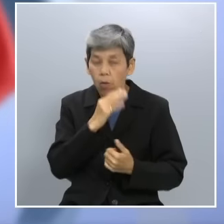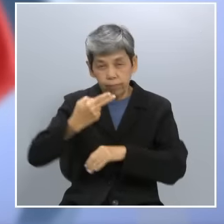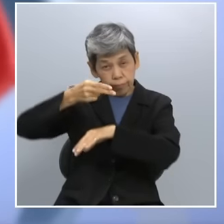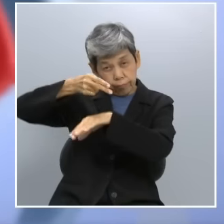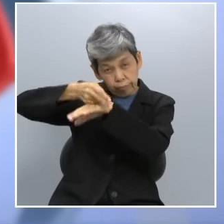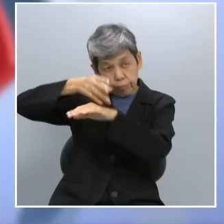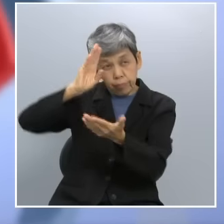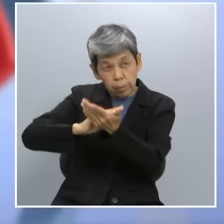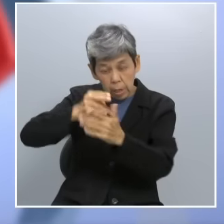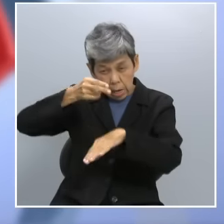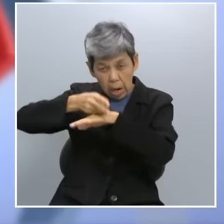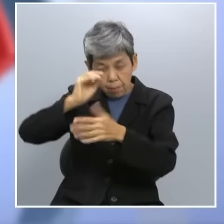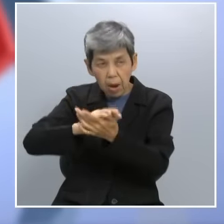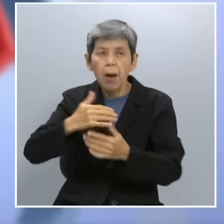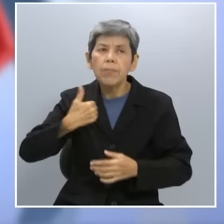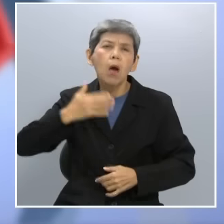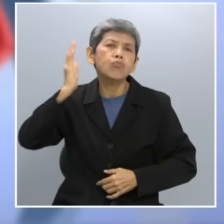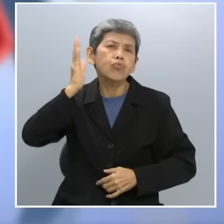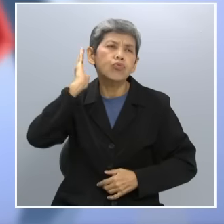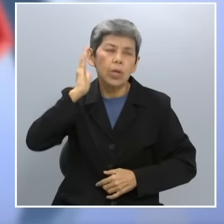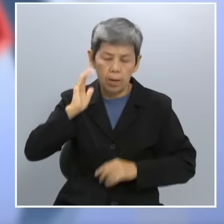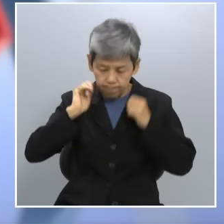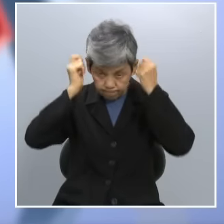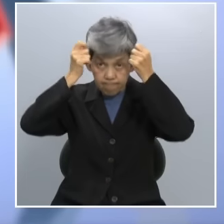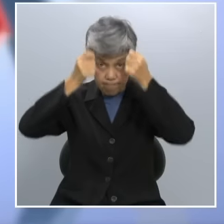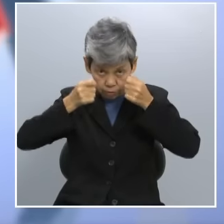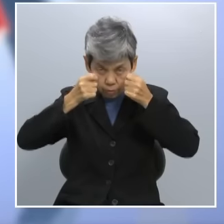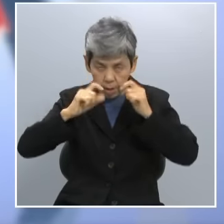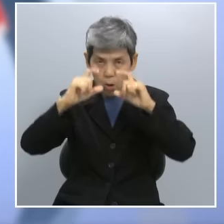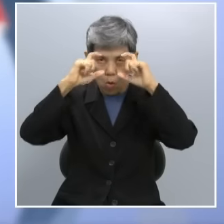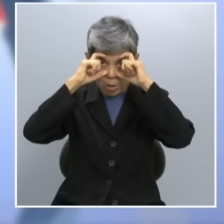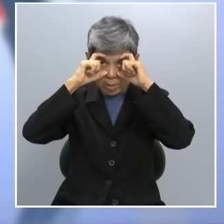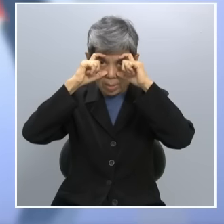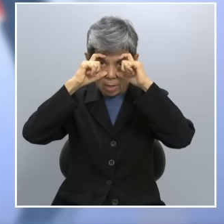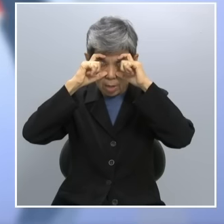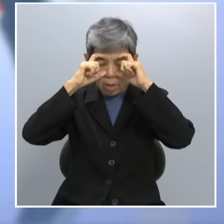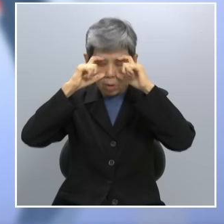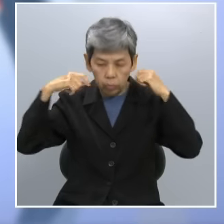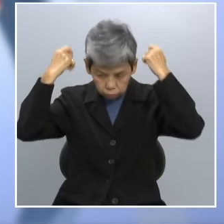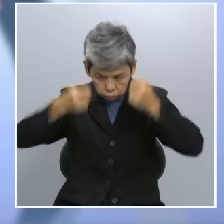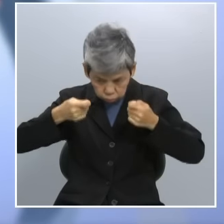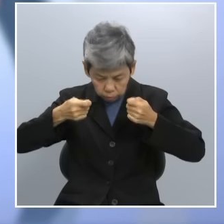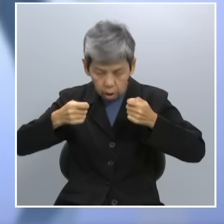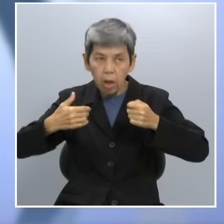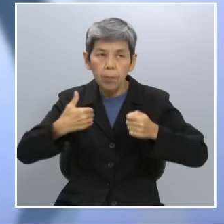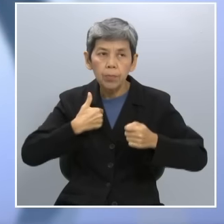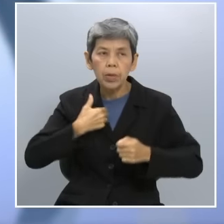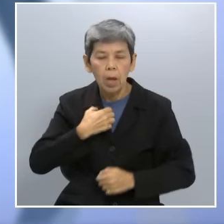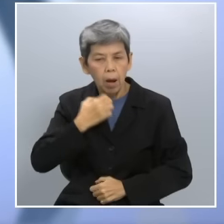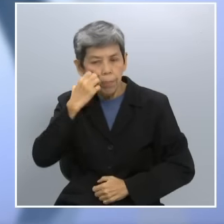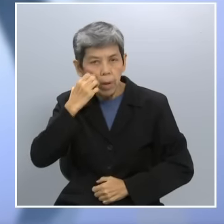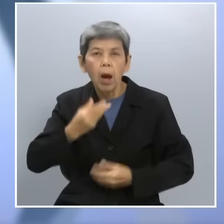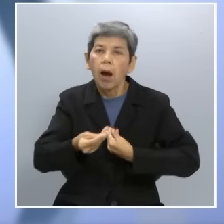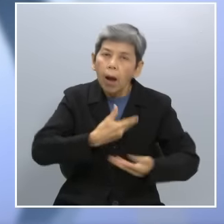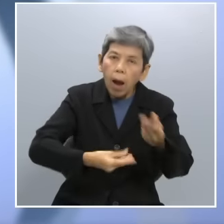หรือหรือคนจะพบเจอเนี่ยก็จะเป็นผู้ชายคนนึงใส่ฮู้ดแล้วก็ใส่แว่น 2อันค่ะส่วนใหญ่จะเป็นแบบนี้นะครับก็มีการเอาโทรส่งโทรศัพท์ไป